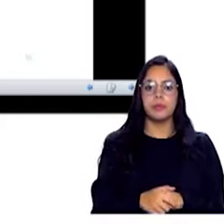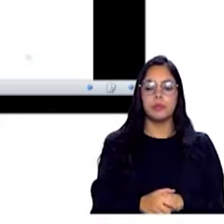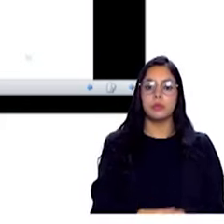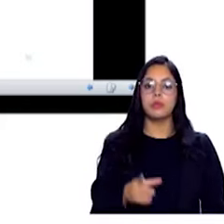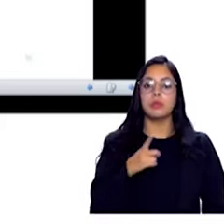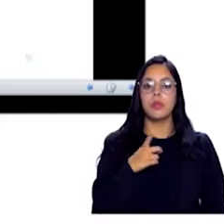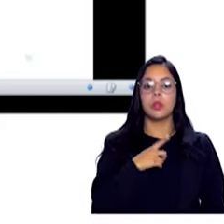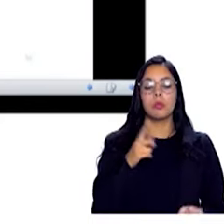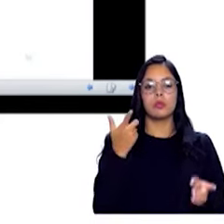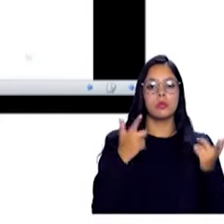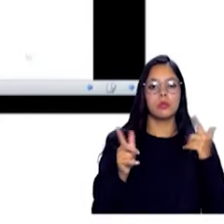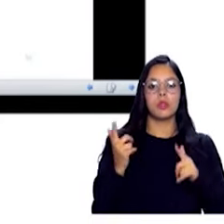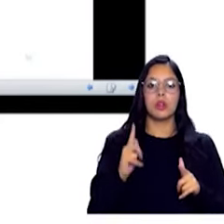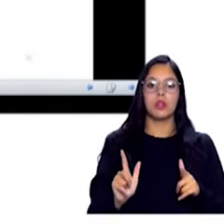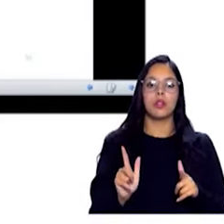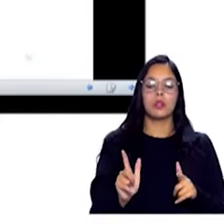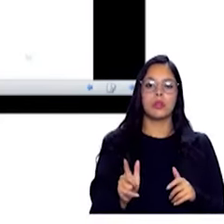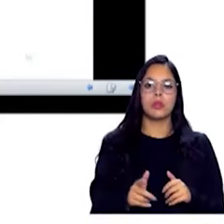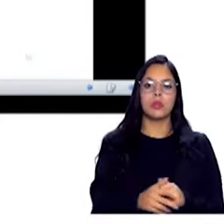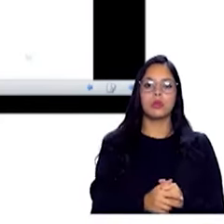selezionare discrezionalità